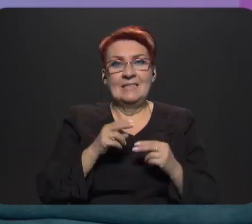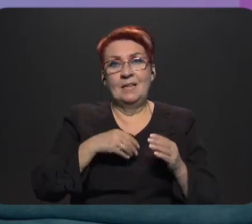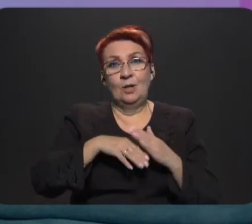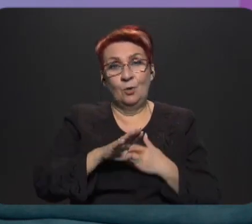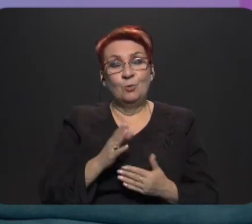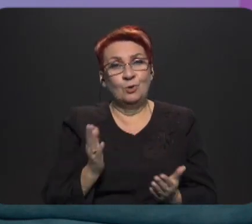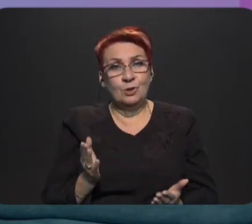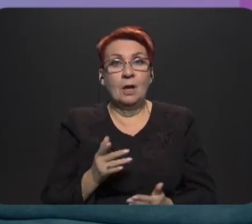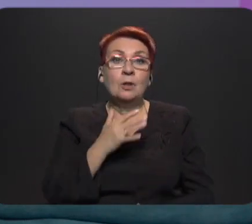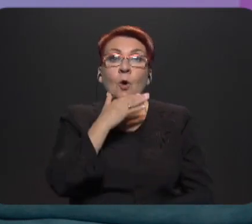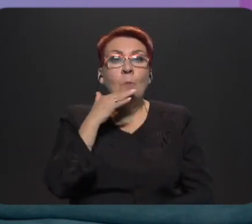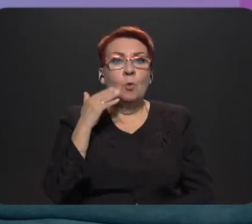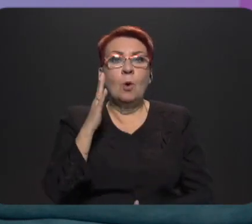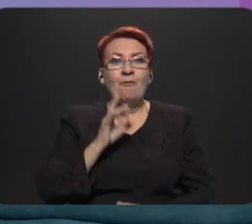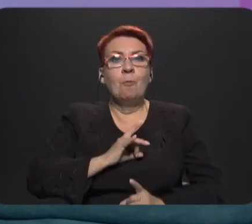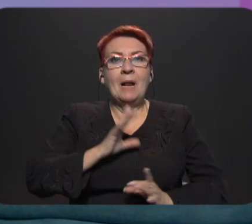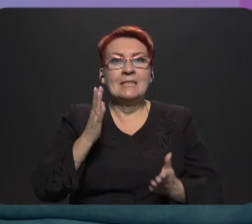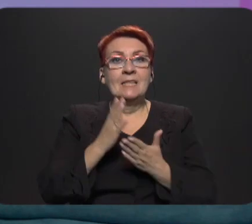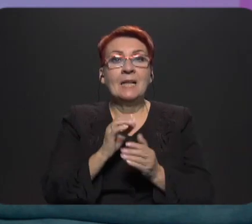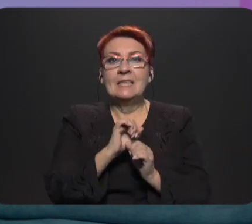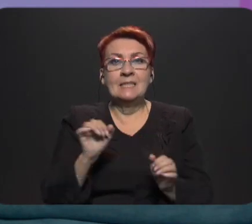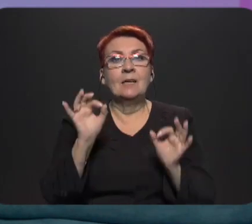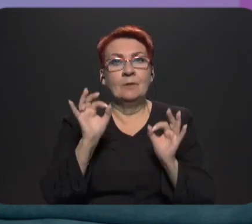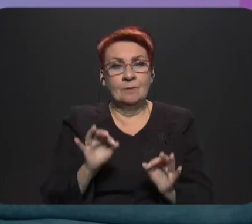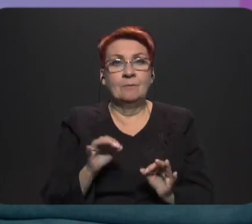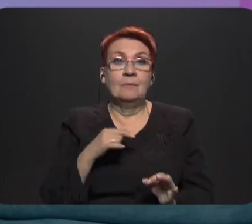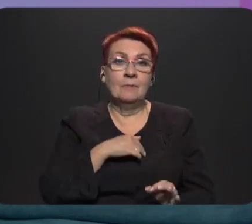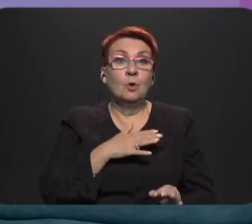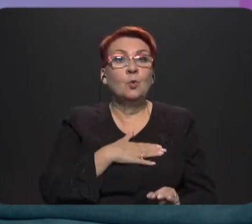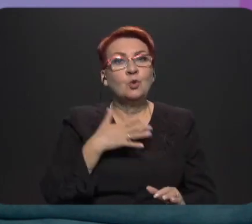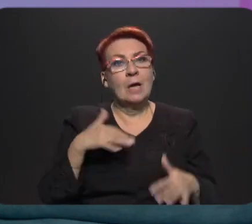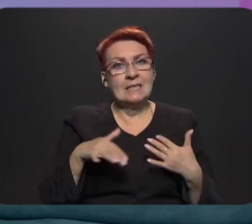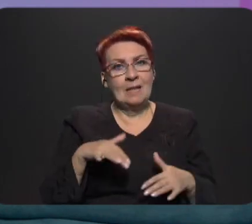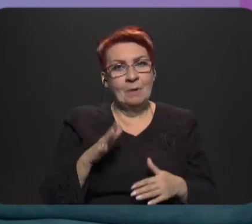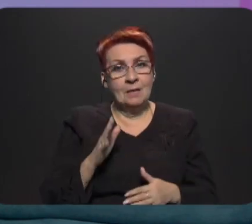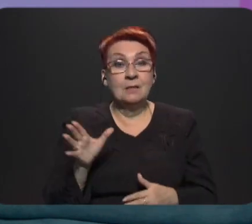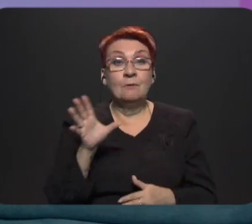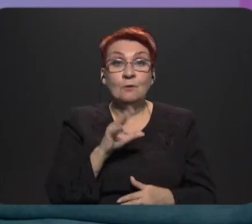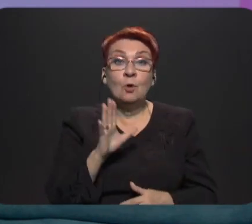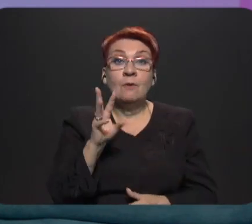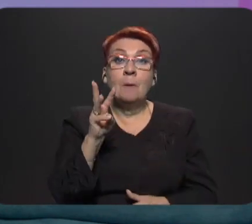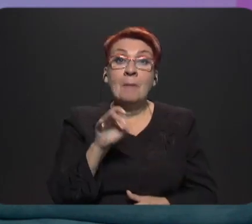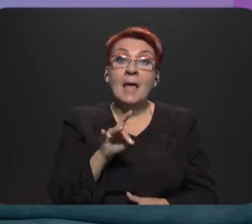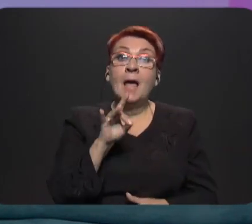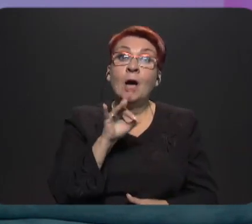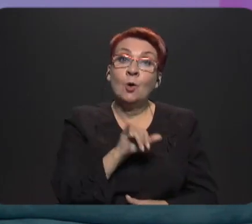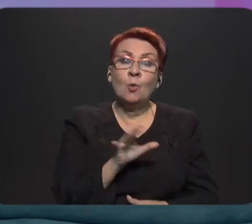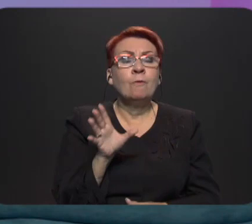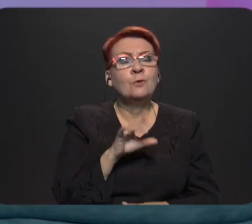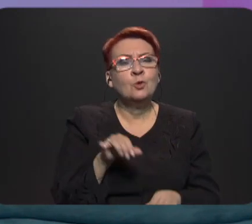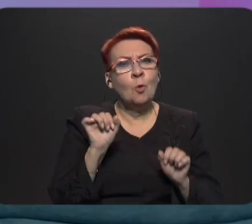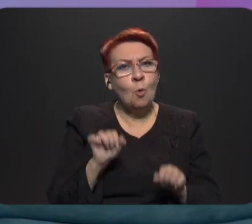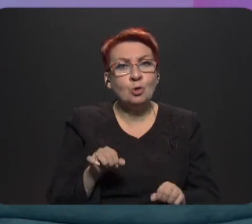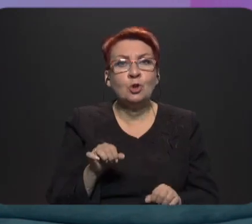праздности находиться нельзя, иначе расслабляется душа. Все в меру должно быть. Все можно, но не